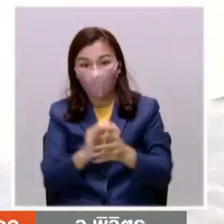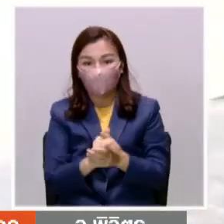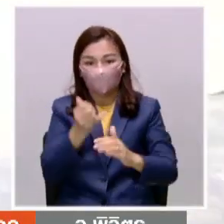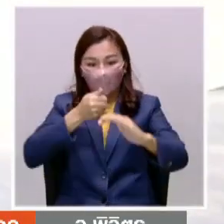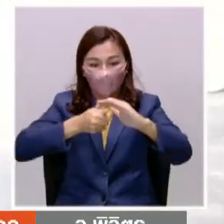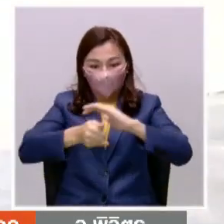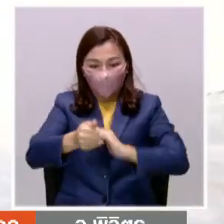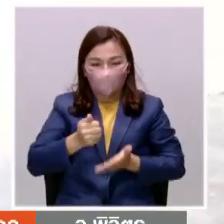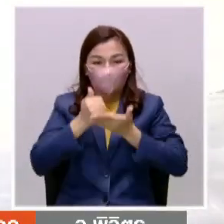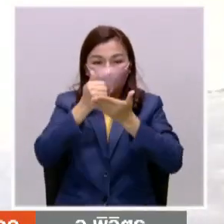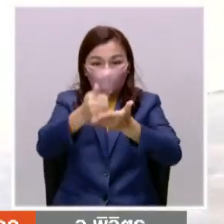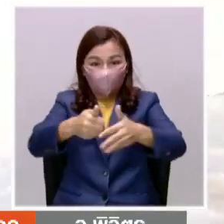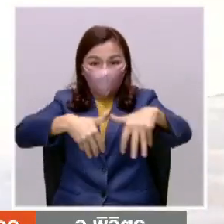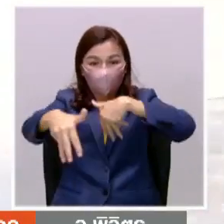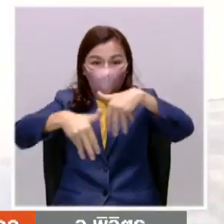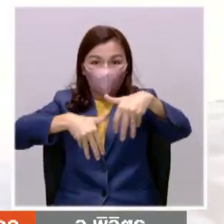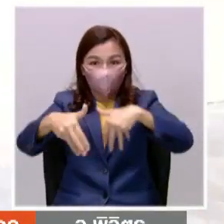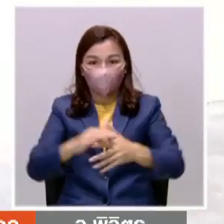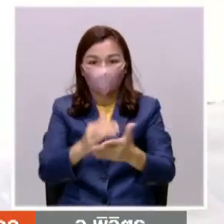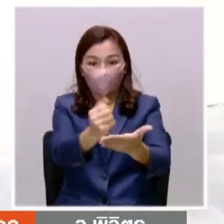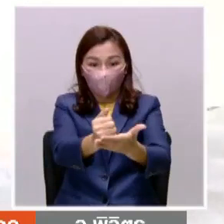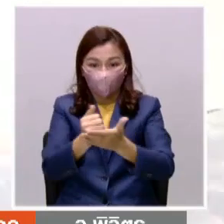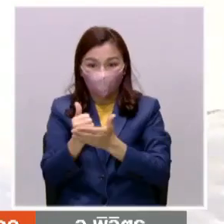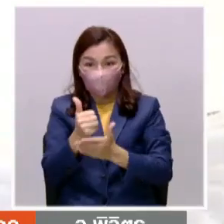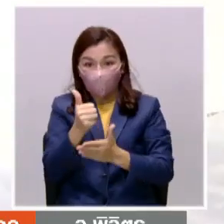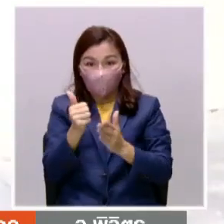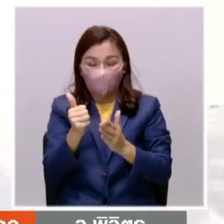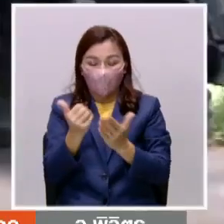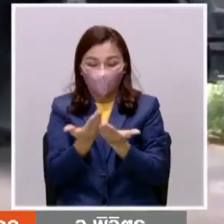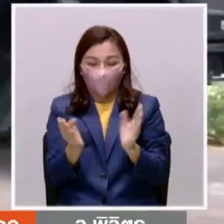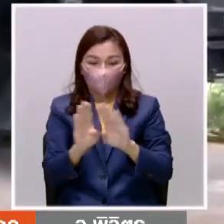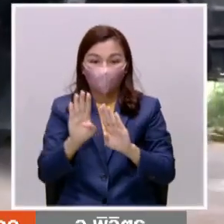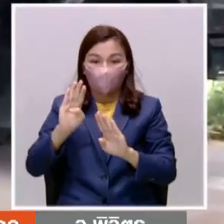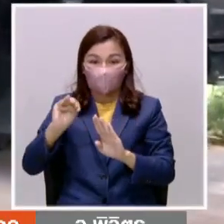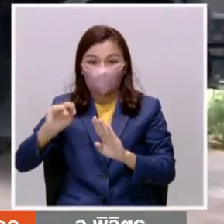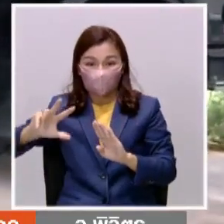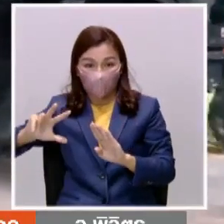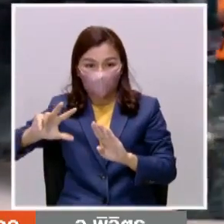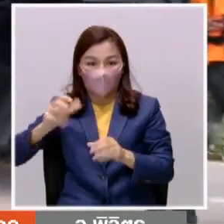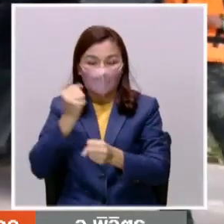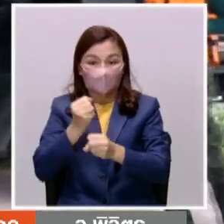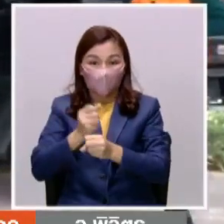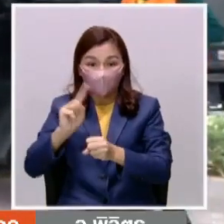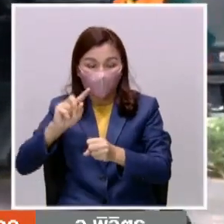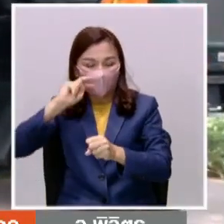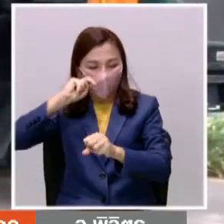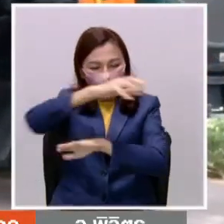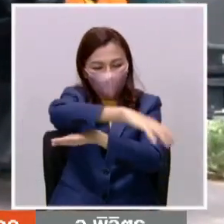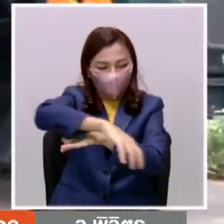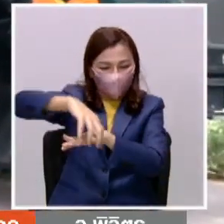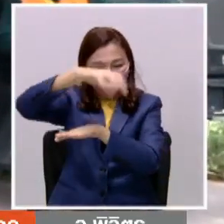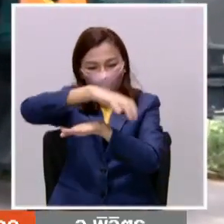ลงพื้นที่ไปช่วยเหลือชาวบ้านเบื้องต้นเนี่ยช่วยเหลือได้ 43ครัวเรือนนะคะแล้วก็เร่งขุดลอกทางระบายน้ำ